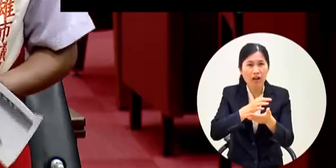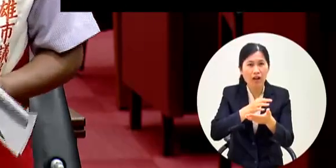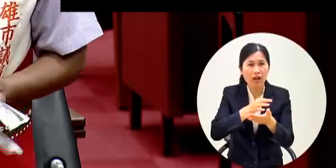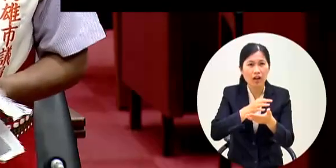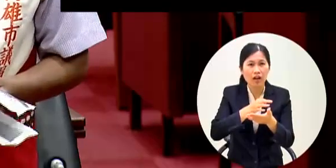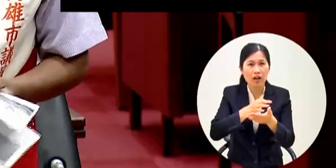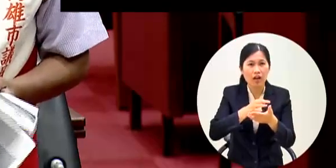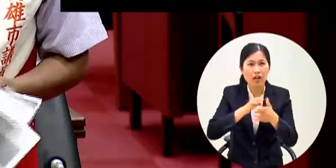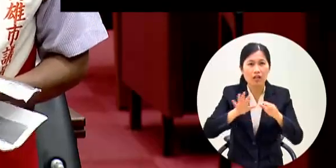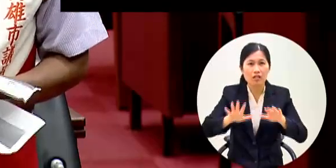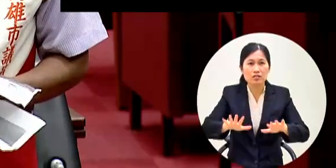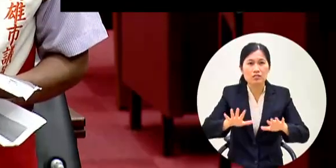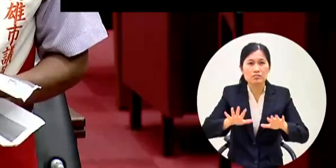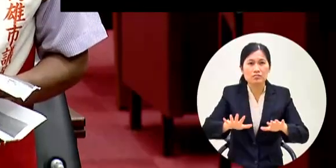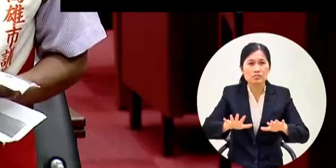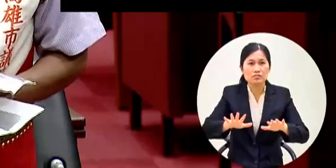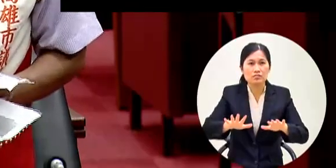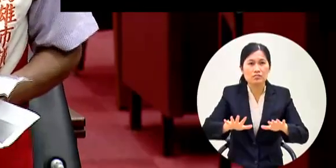当今